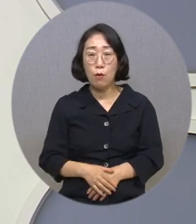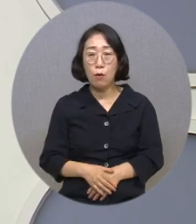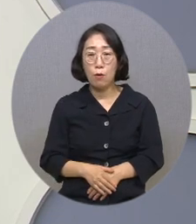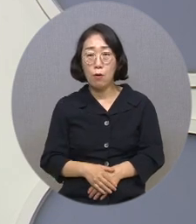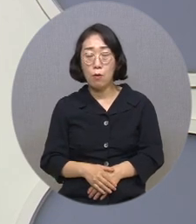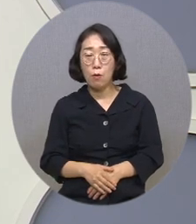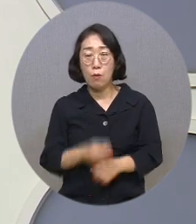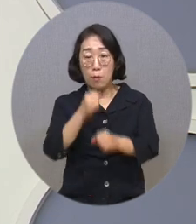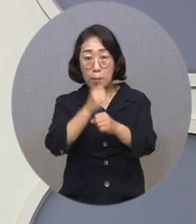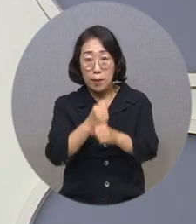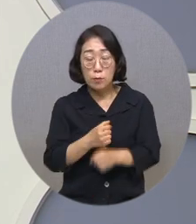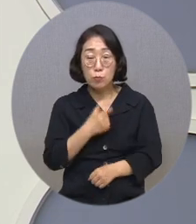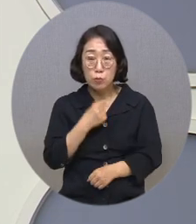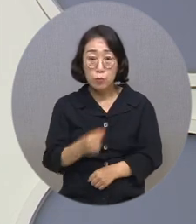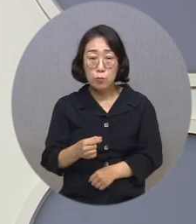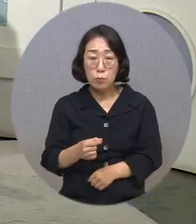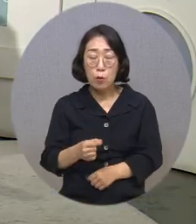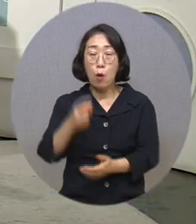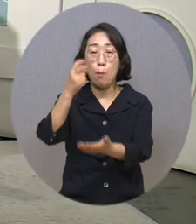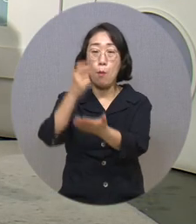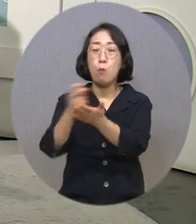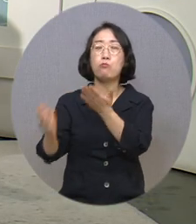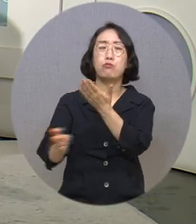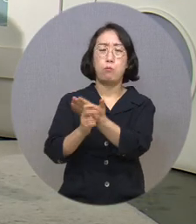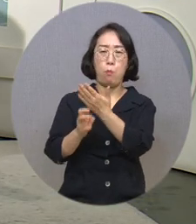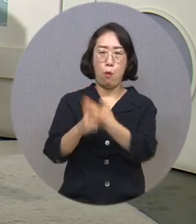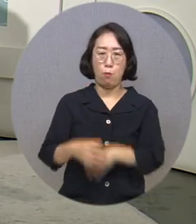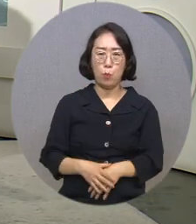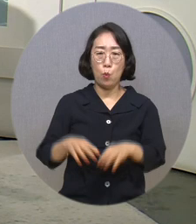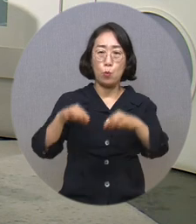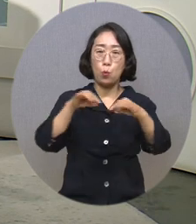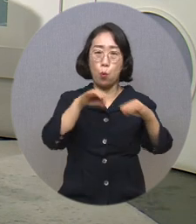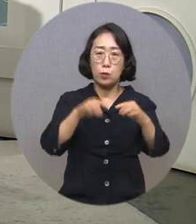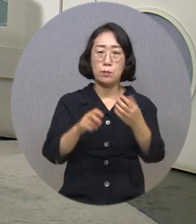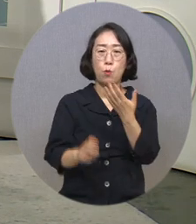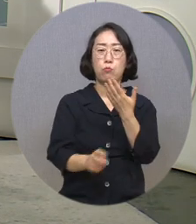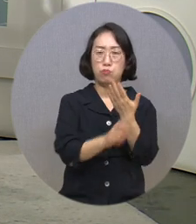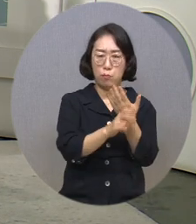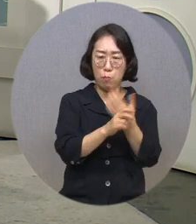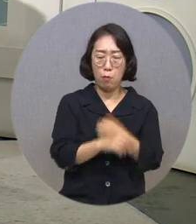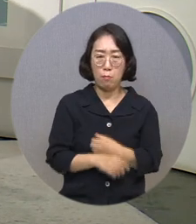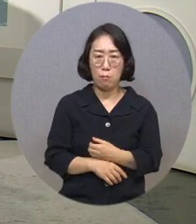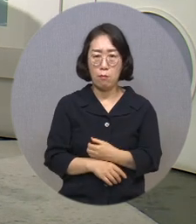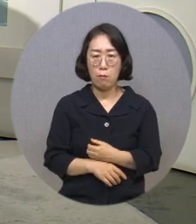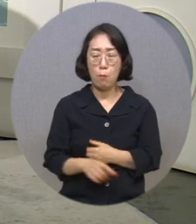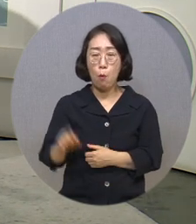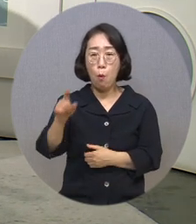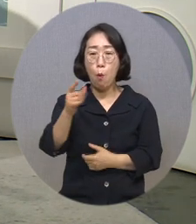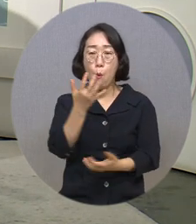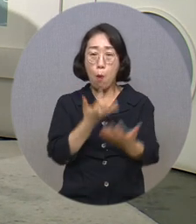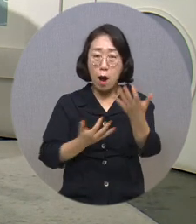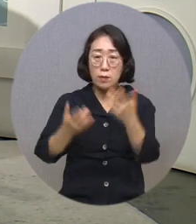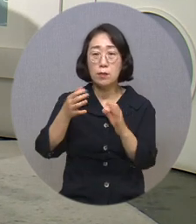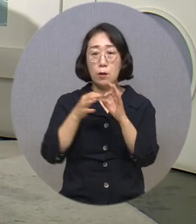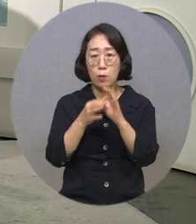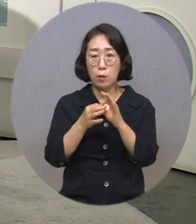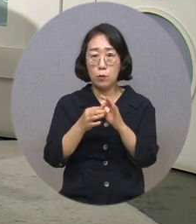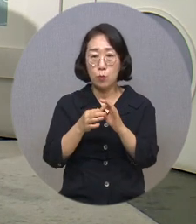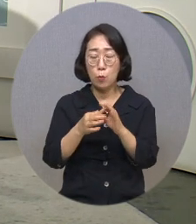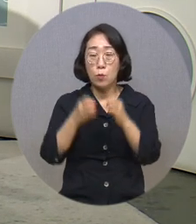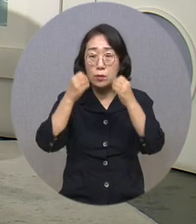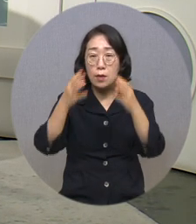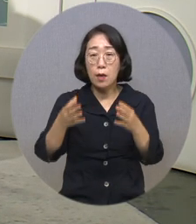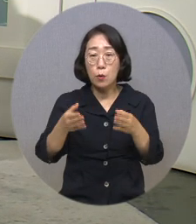걸린대요. 아. 그리고 뭘 연결하려니까 전기통신법에 걸린대요. 그러니까 거기 화제물을 해야 되는데